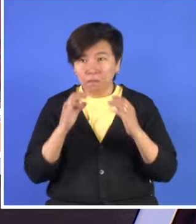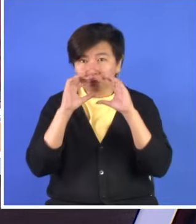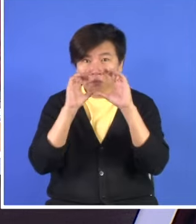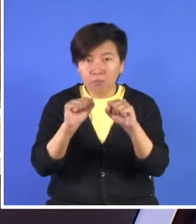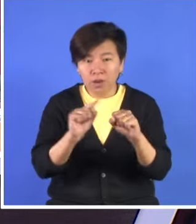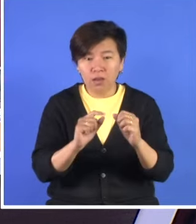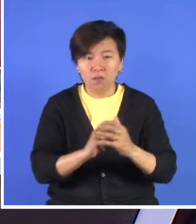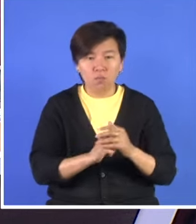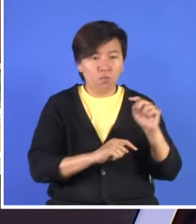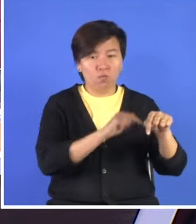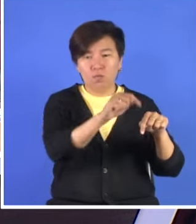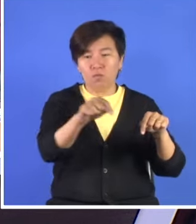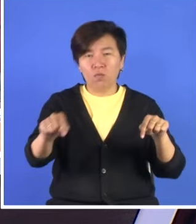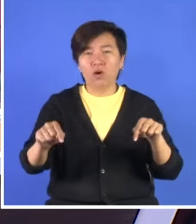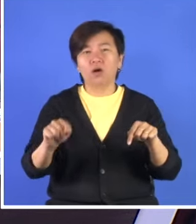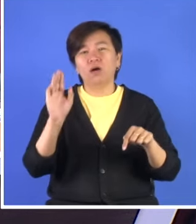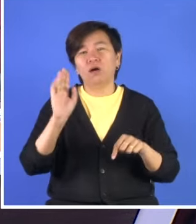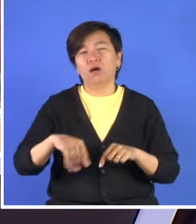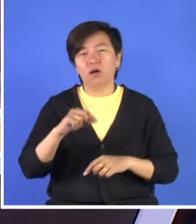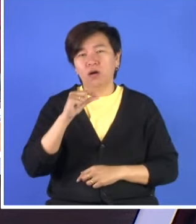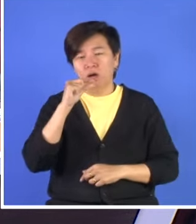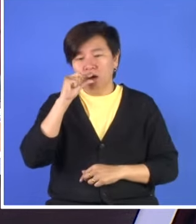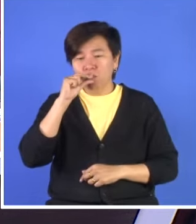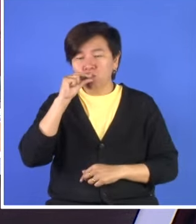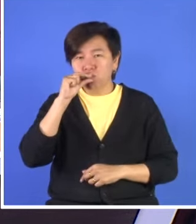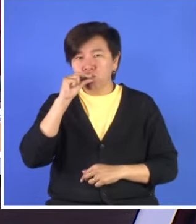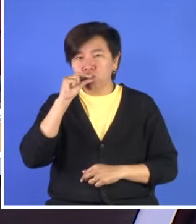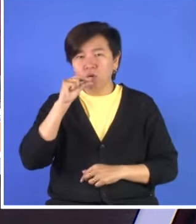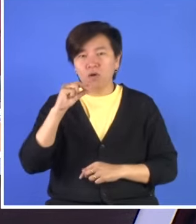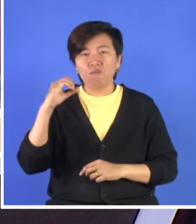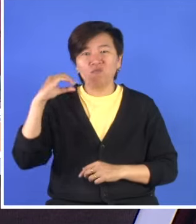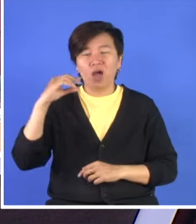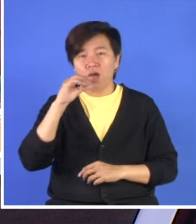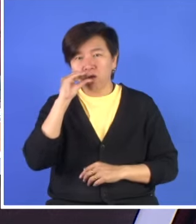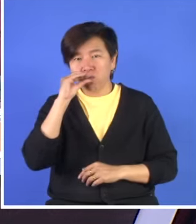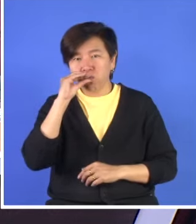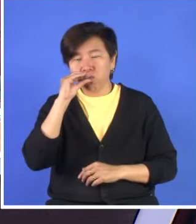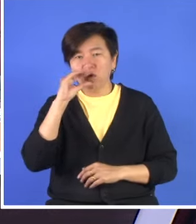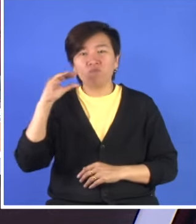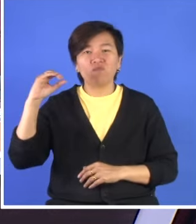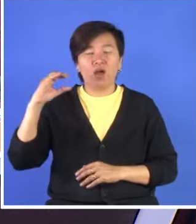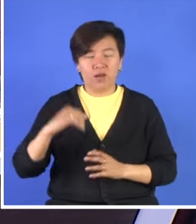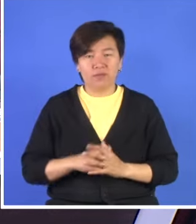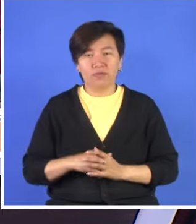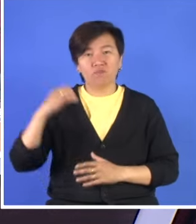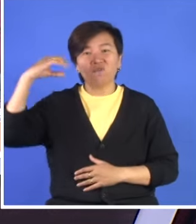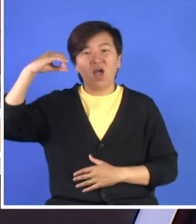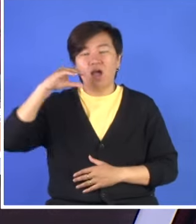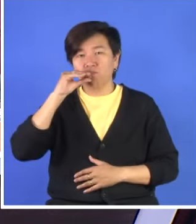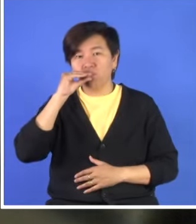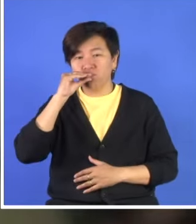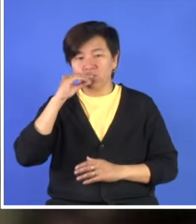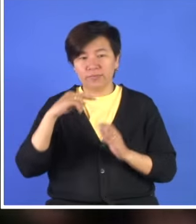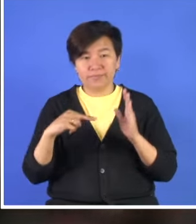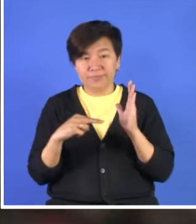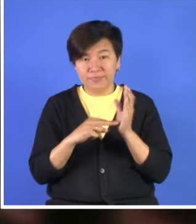ลายที่แล้วเกินบุหรี่ไฟฟ้าค่ะนี่ที่จังหวัดจันทบุรีทางผู้ช่วยรัฐมนตรีประจำกระทรวงสาธารณสุขท่านน